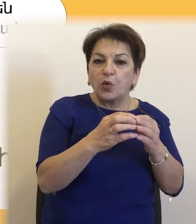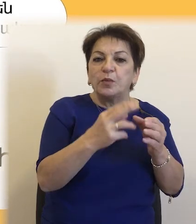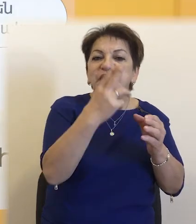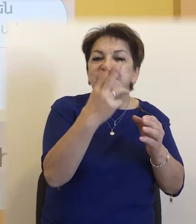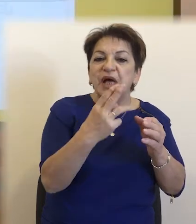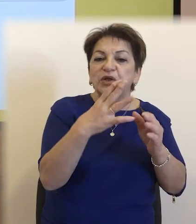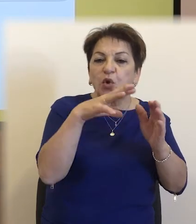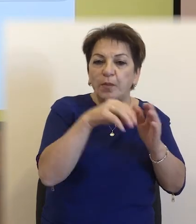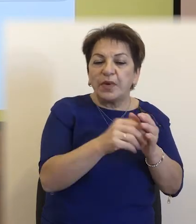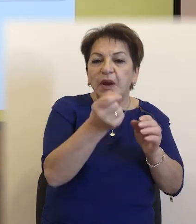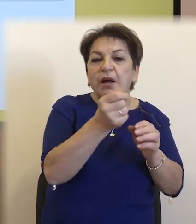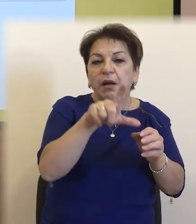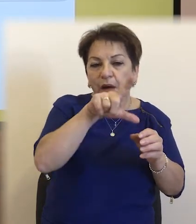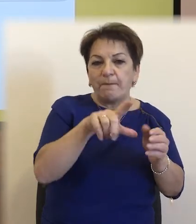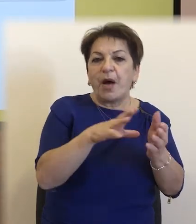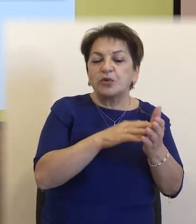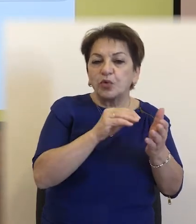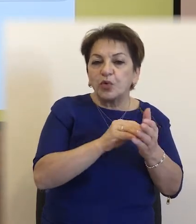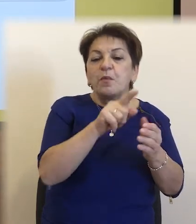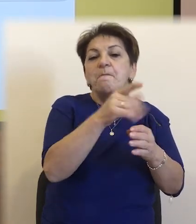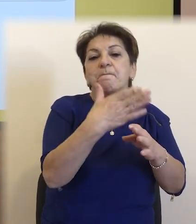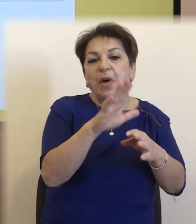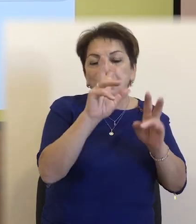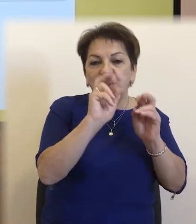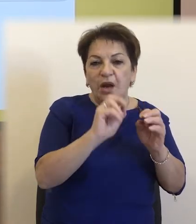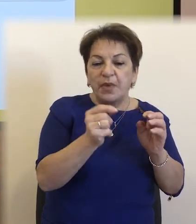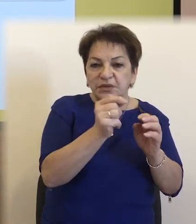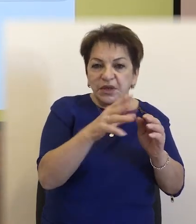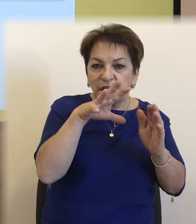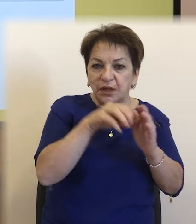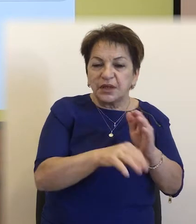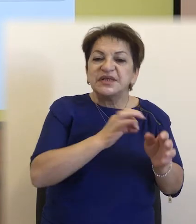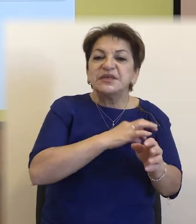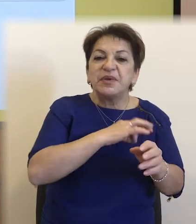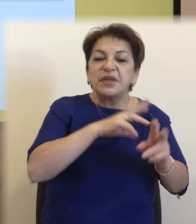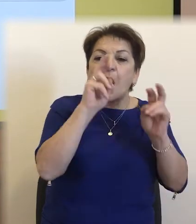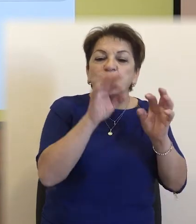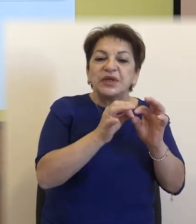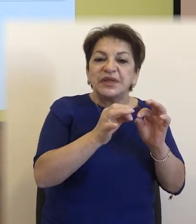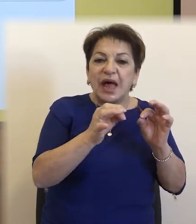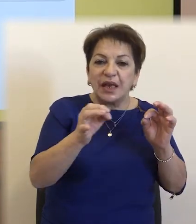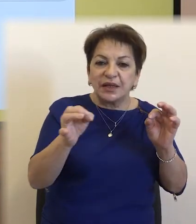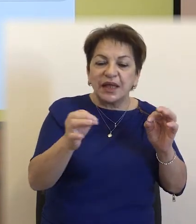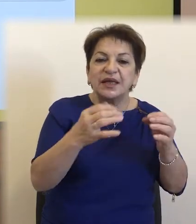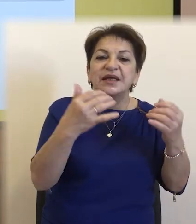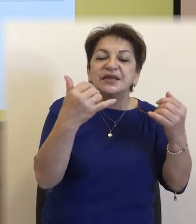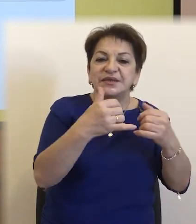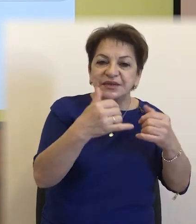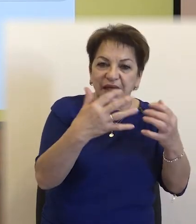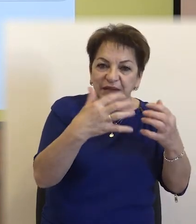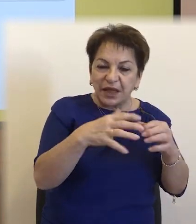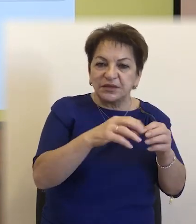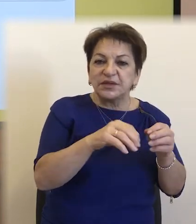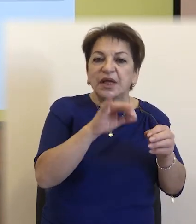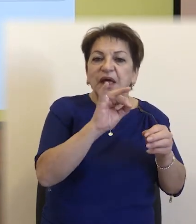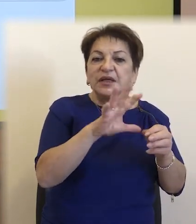ունենում ծենտրիոլների կրկնապատկում, ինչպես նաև բաժանման իլիկը կազմող սպիտակուցային թելիկների սինթեզ։